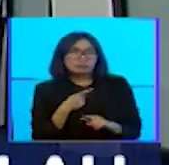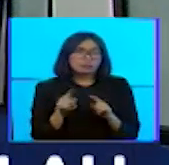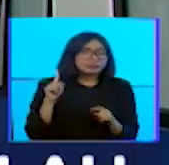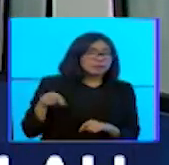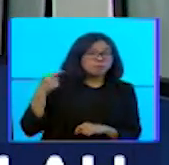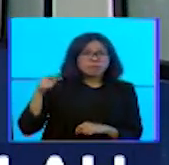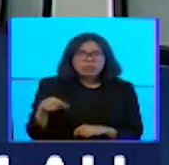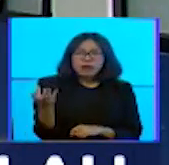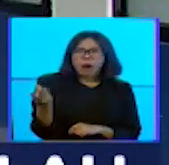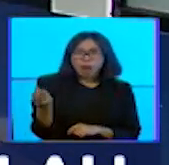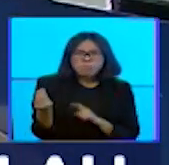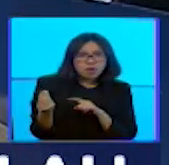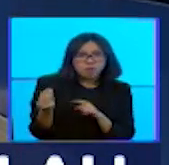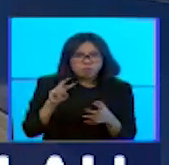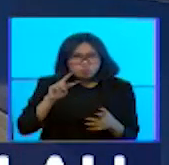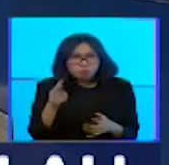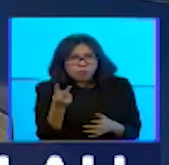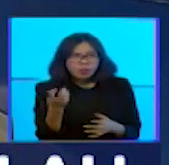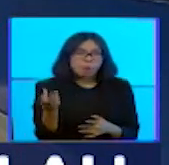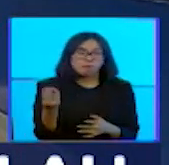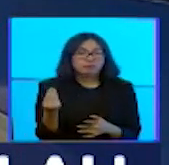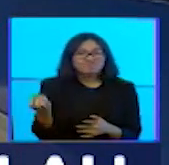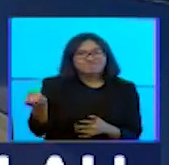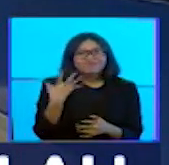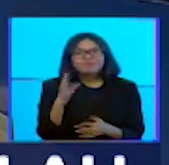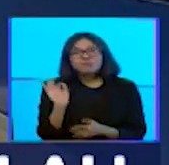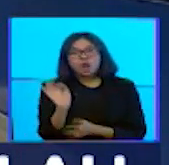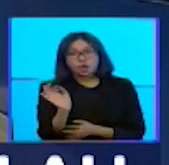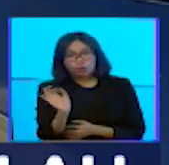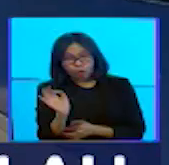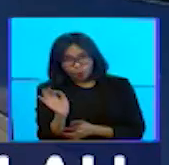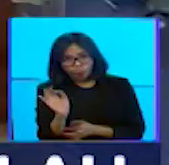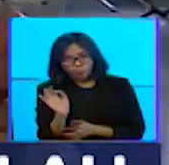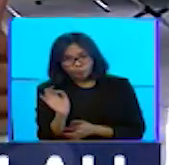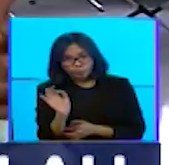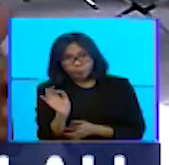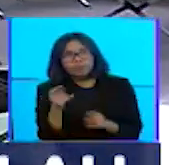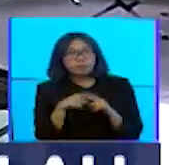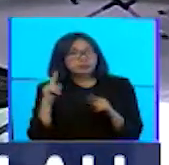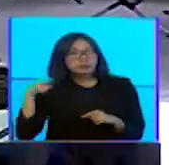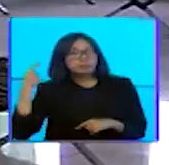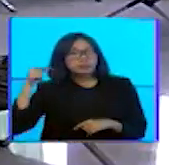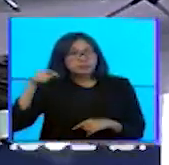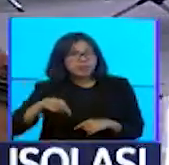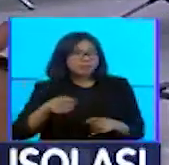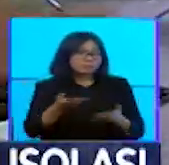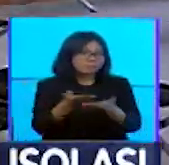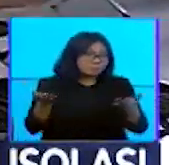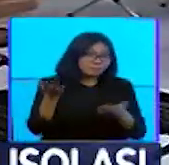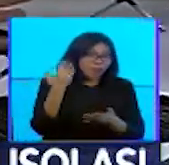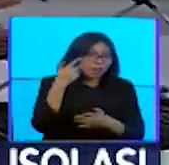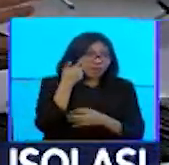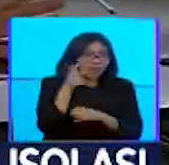mengetahui kapan sekolah ini akan dialihfungsikan untuk menampung pasien namun saat ini kami atau mencapai anda untuk